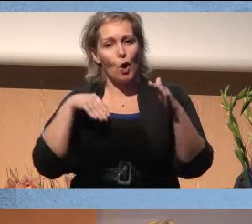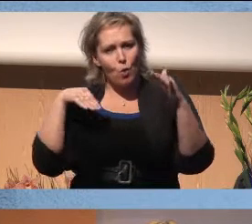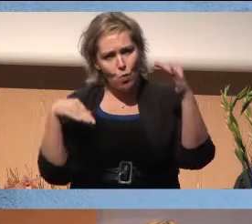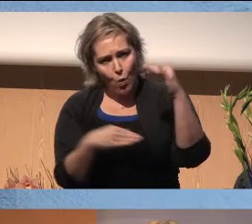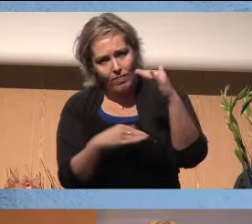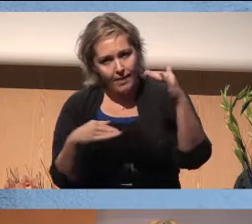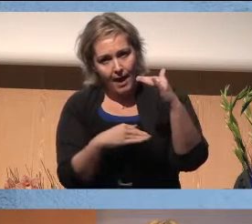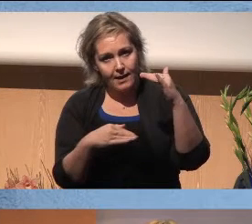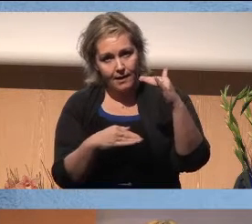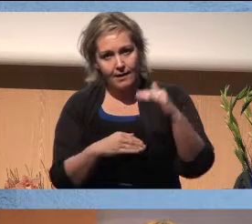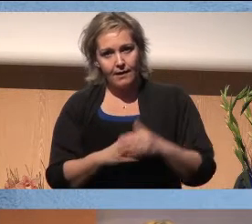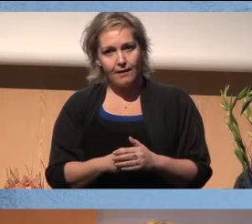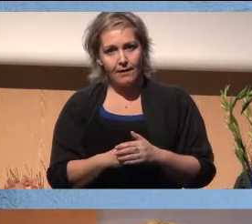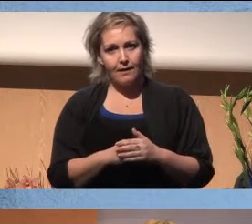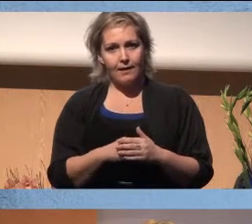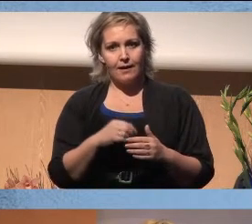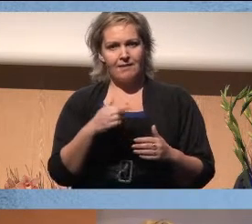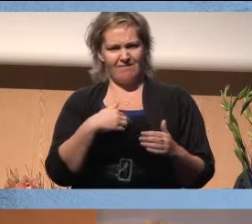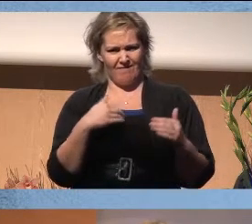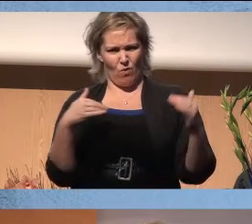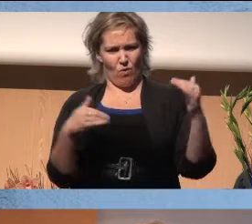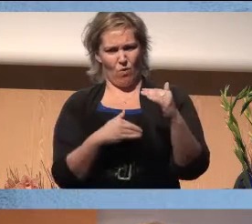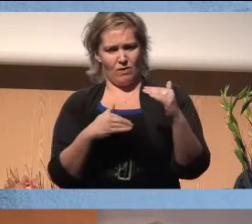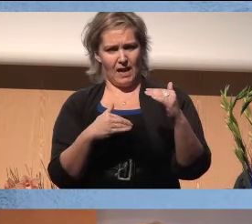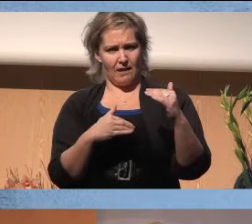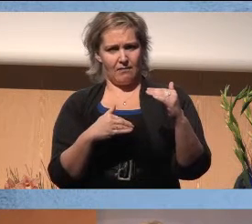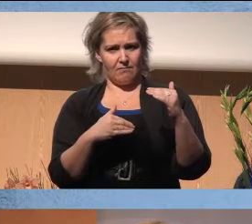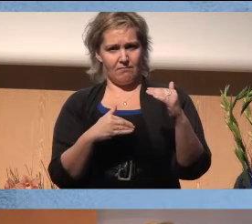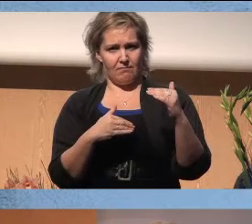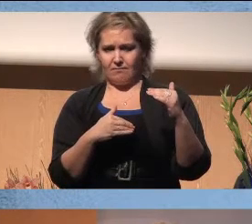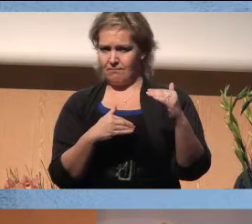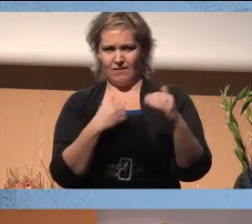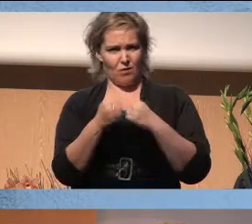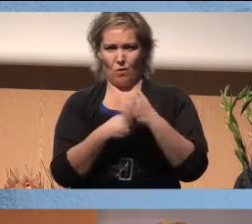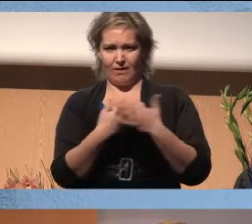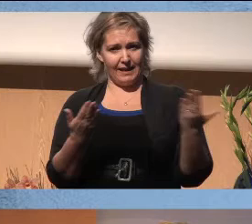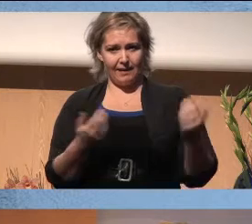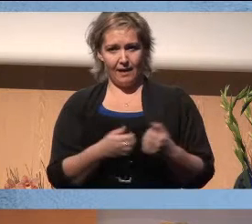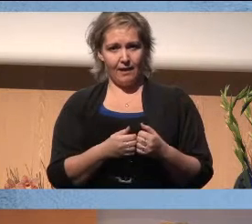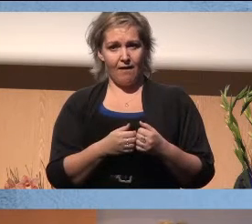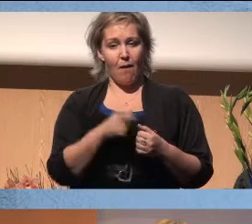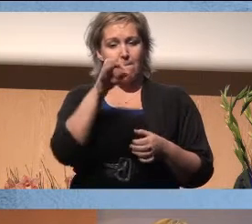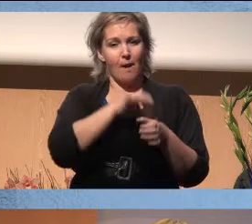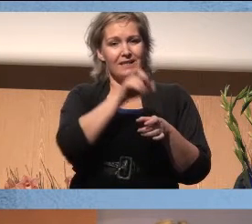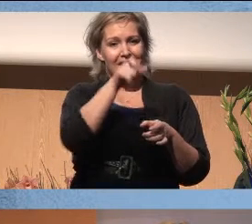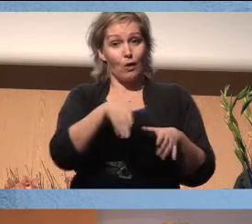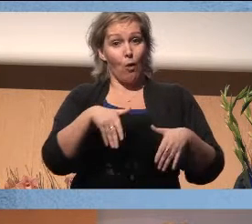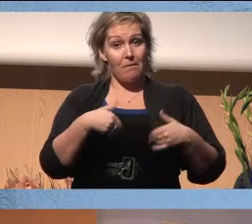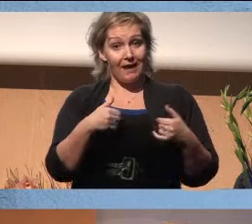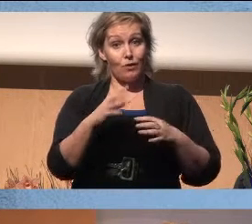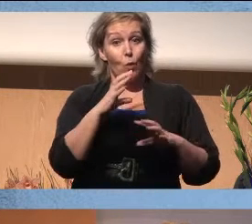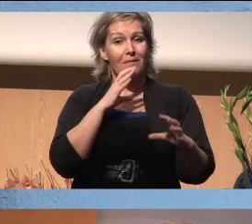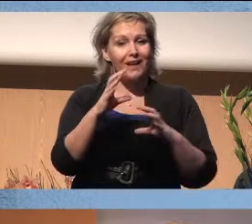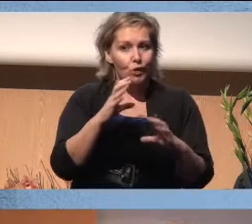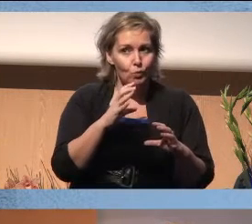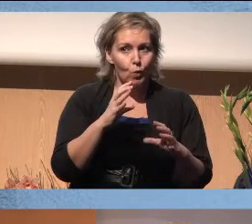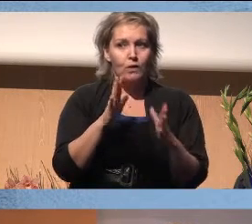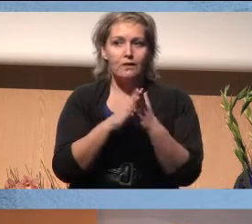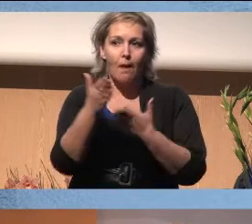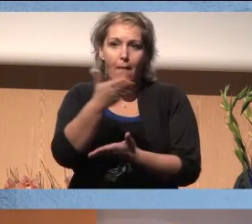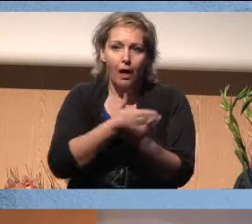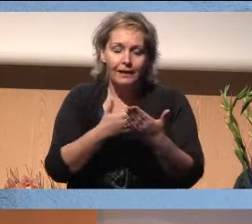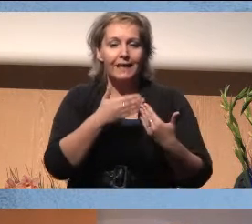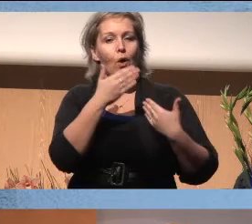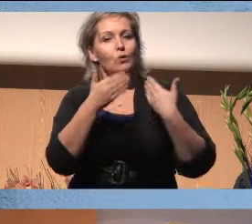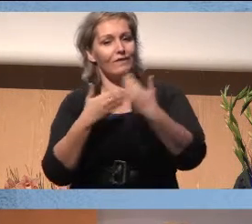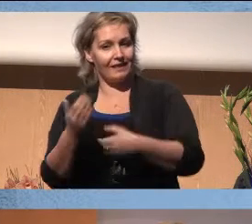middels. Liker vi å være under middels da? Det gjør vi vel ikke. På pasientopplevelse, kommunikasjon, samhandling og så